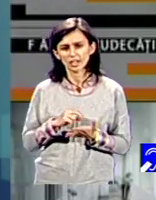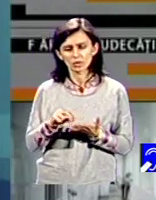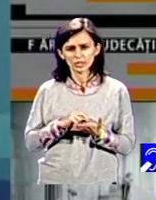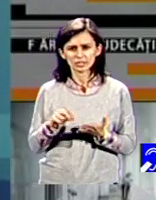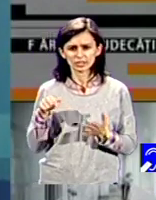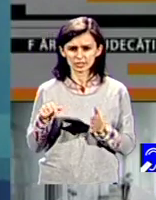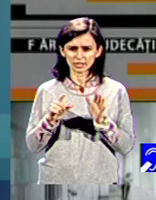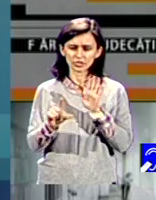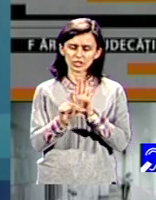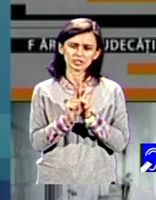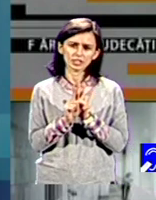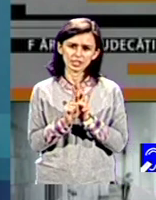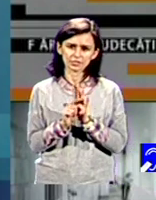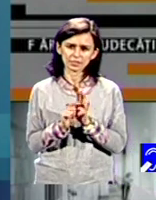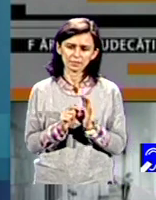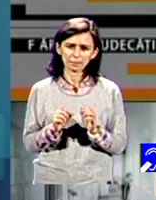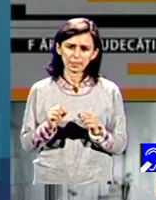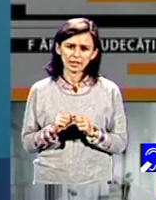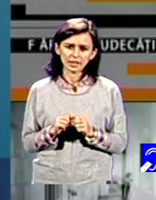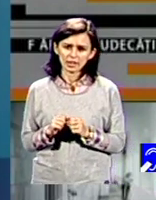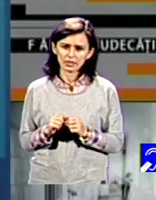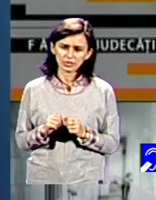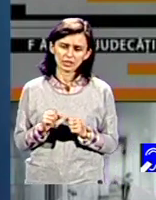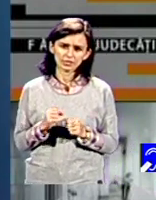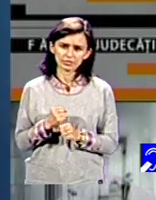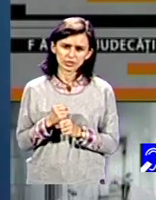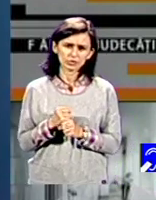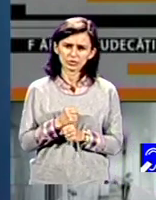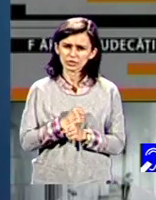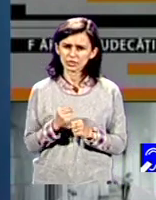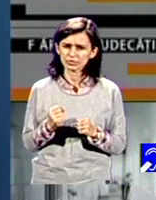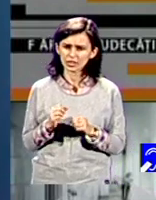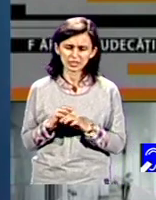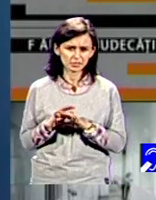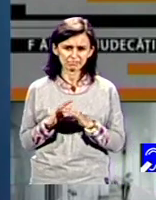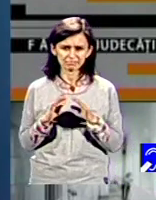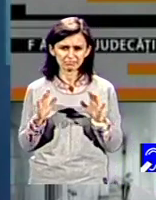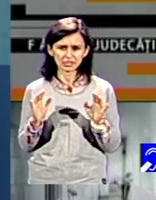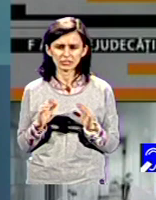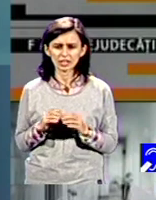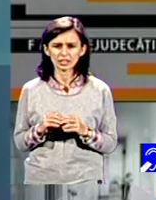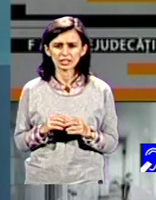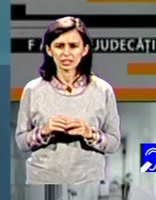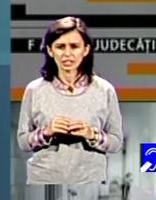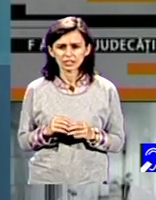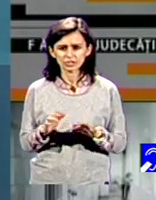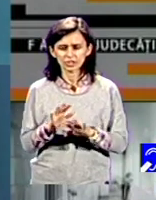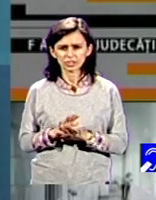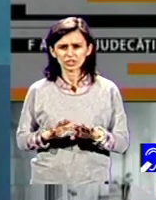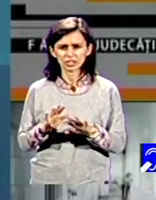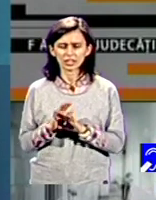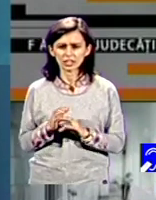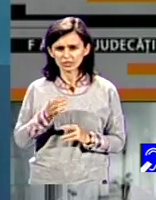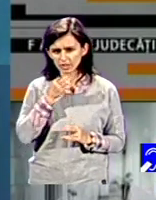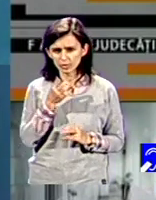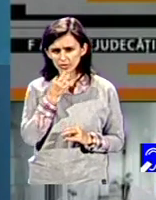rege a formulat o foarte la curat și a spus așa pe scurt și pe înțelesul tuturor așa că o persoană care